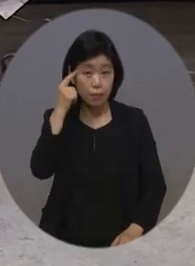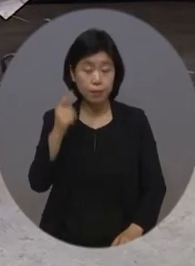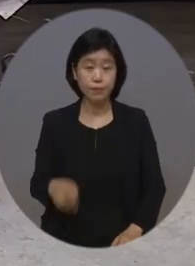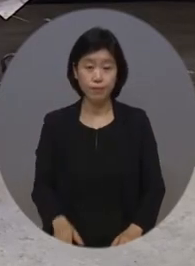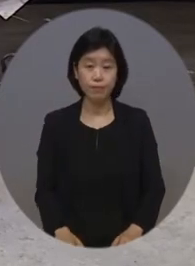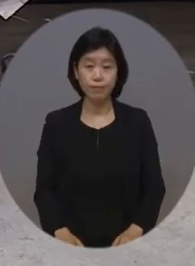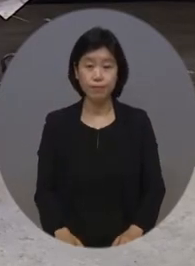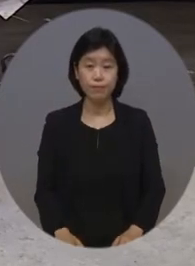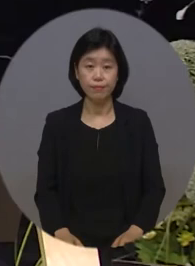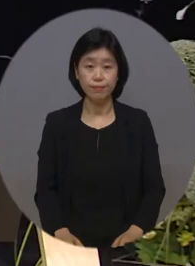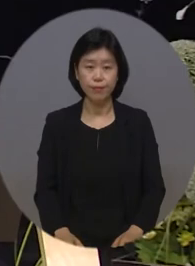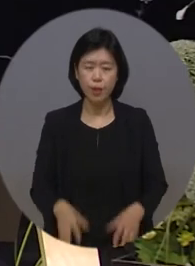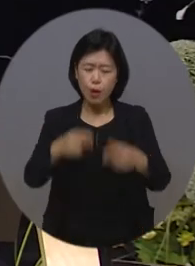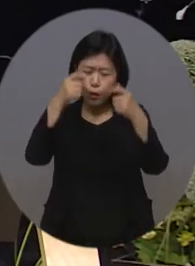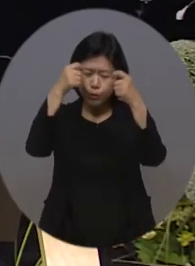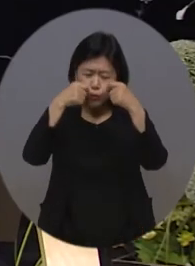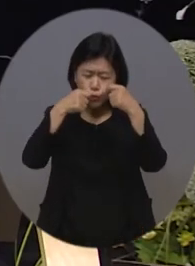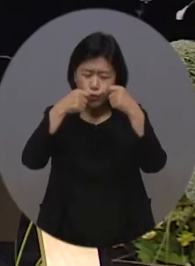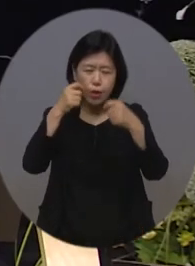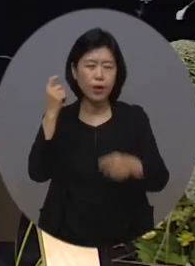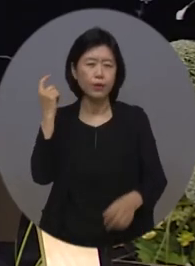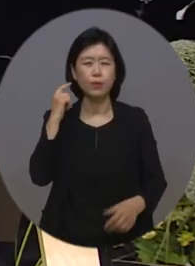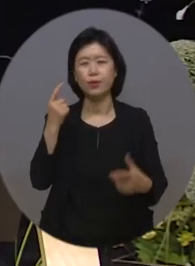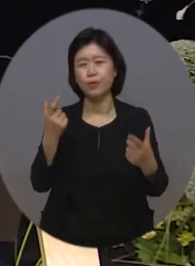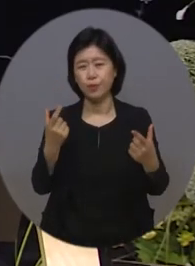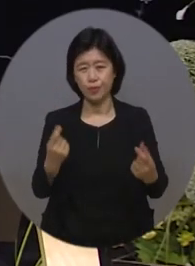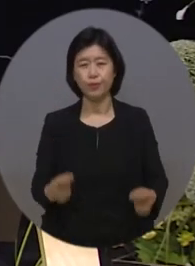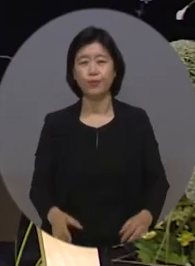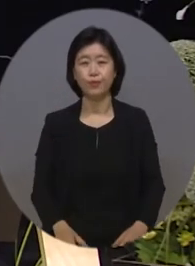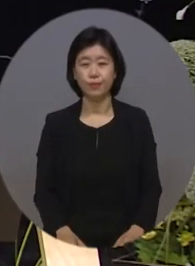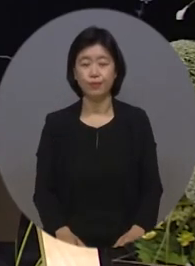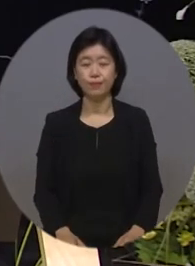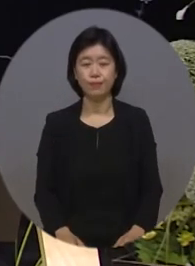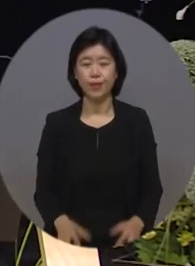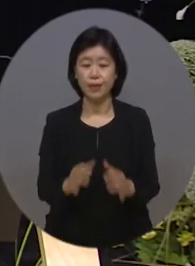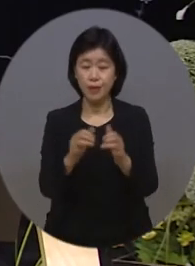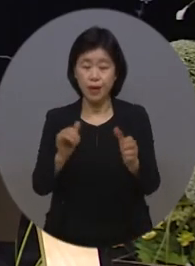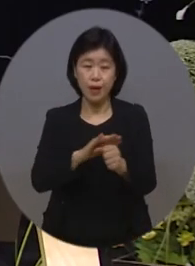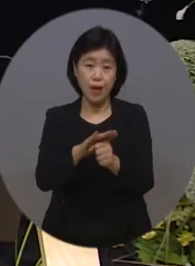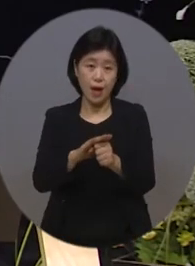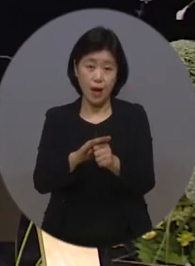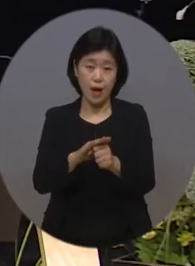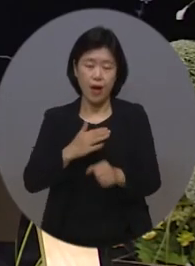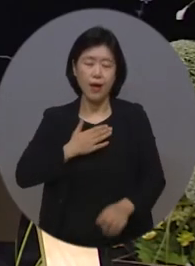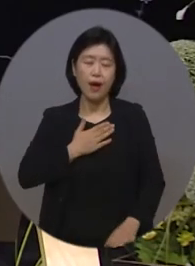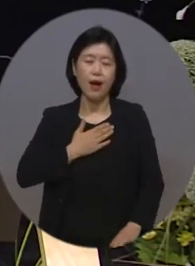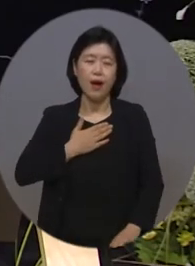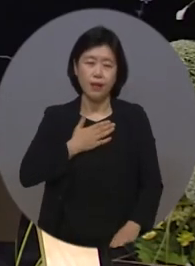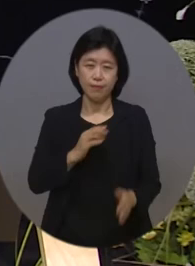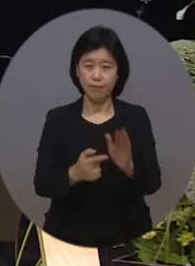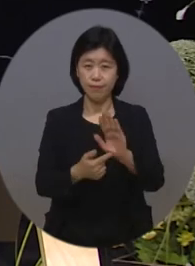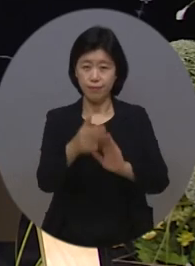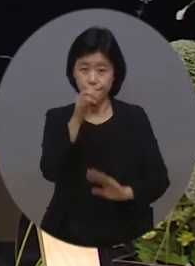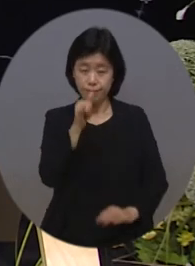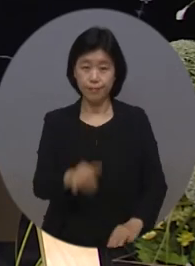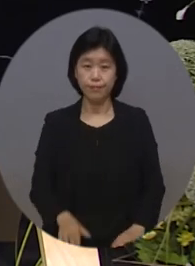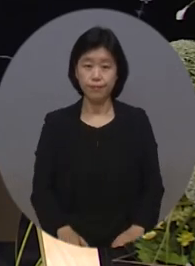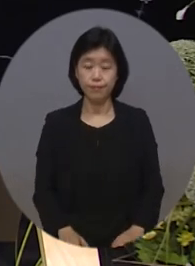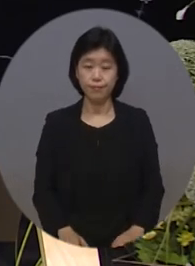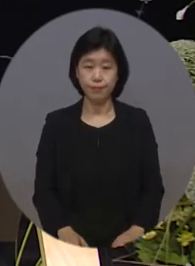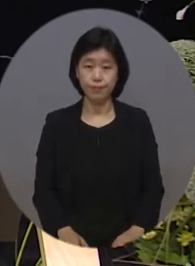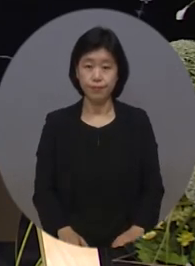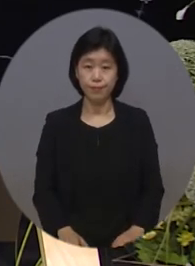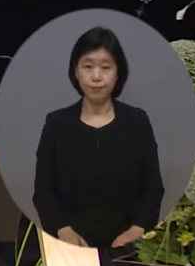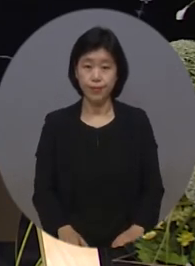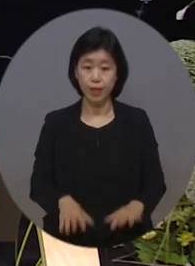울어주는 기적소리 장면은 시인이 풍경에 부여한 사람의 감정입니다. 그리하여 우리는 60년이 지난